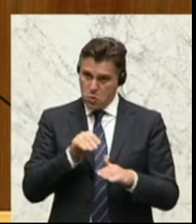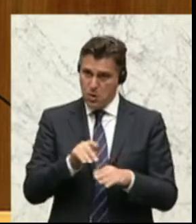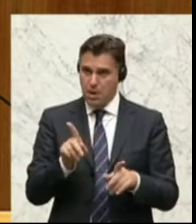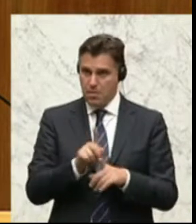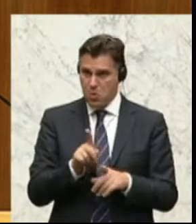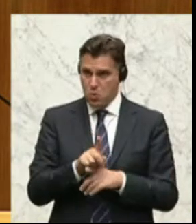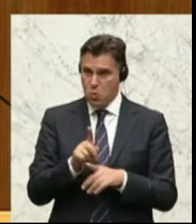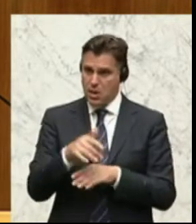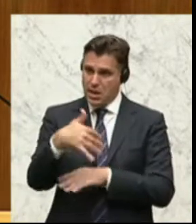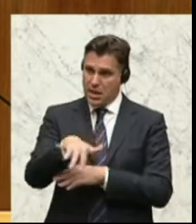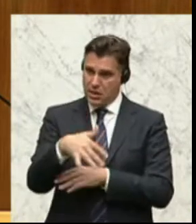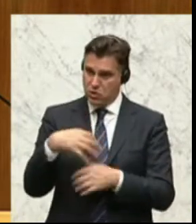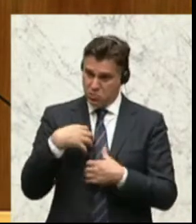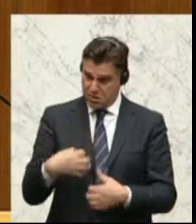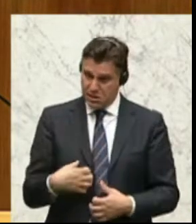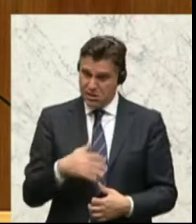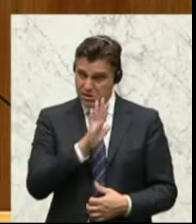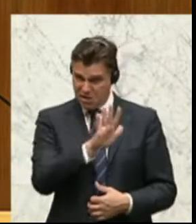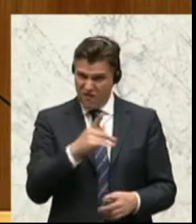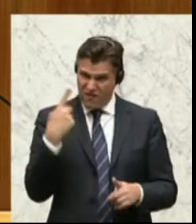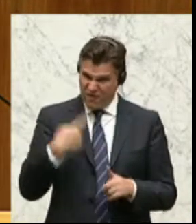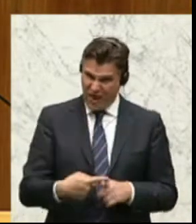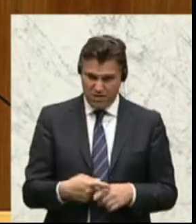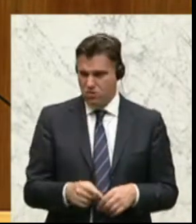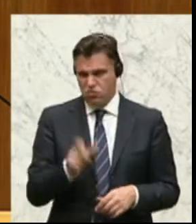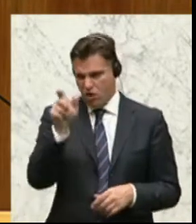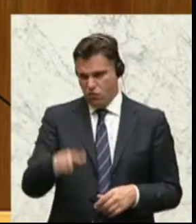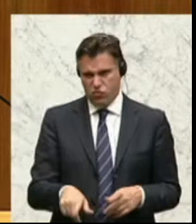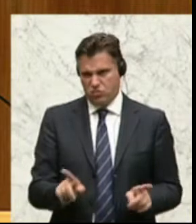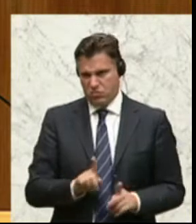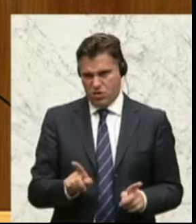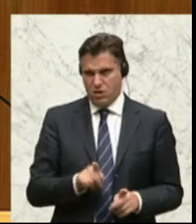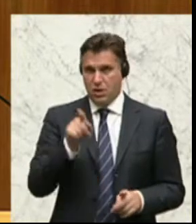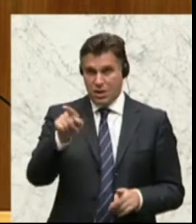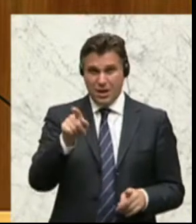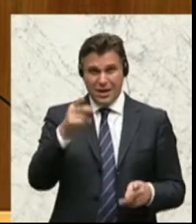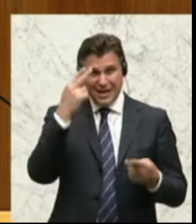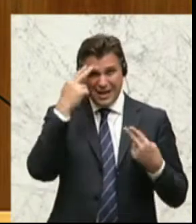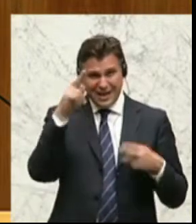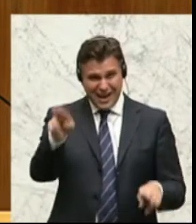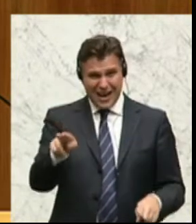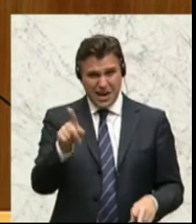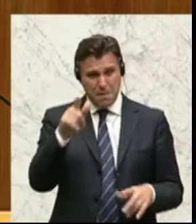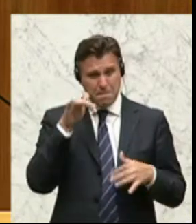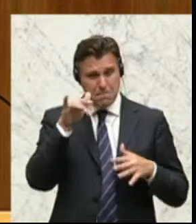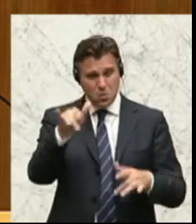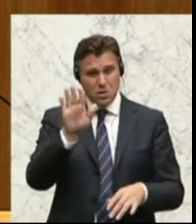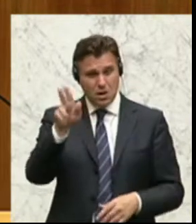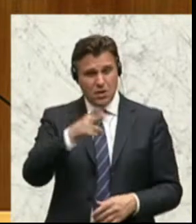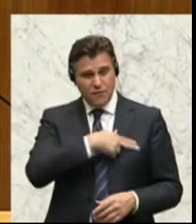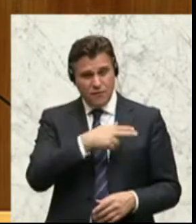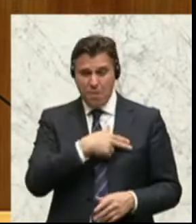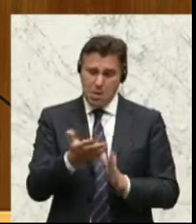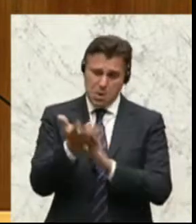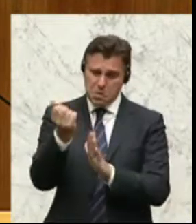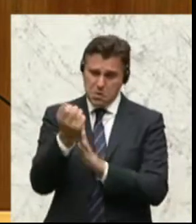ihre Feinde. Das sind nicht die großen, reichen Millionäre, denen man jetzt ihr Vermögen wegsteuern muss, sondern das sind